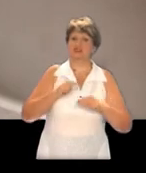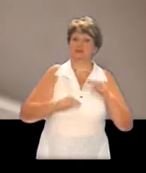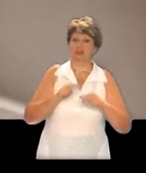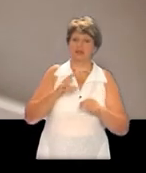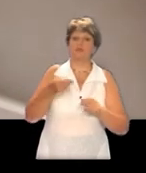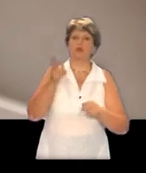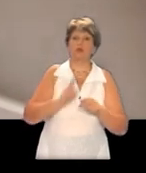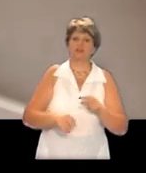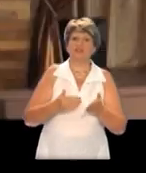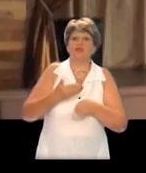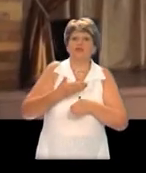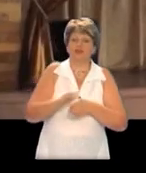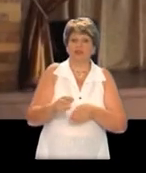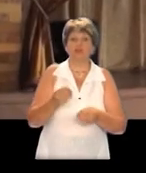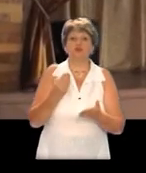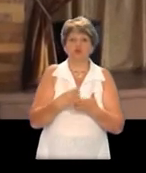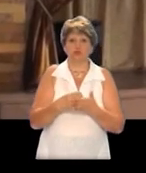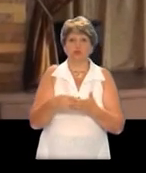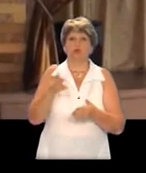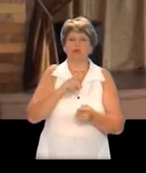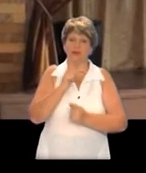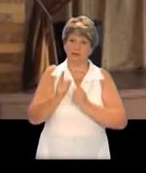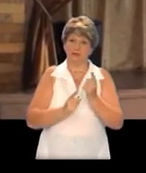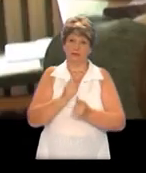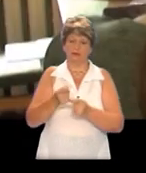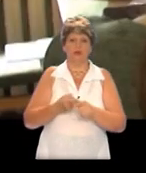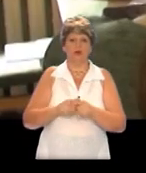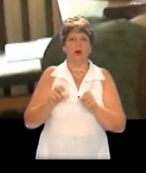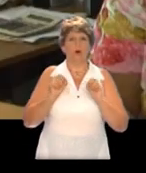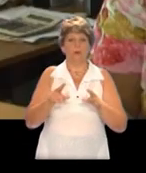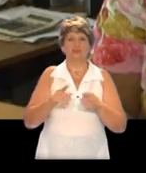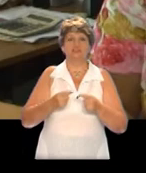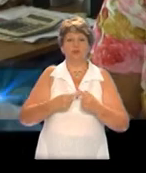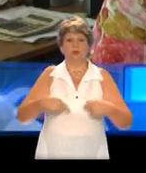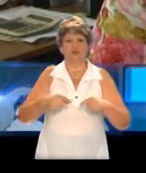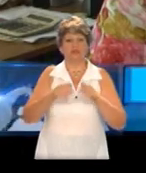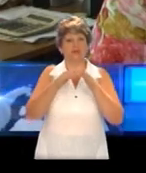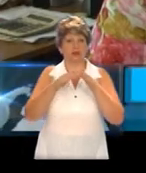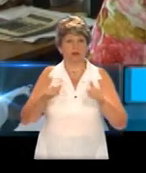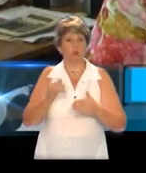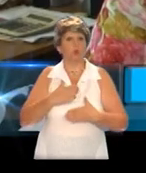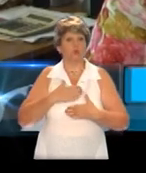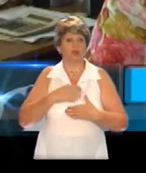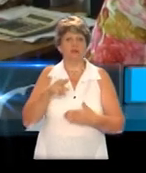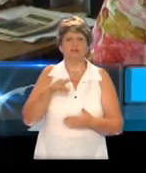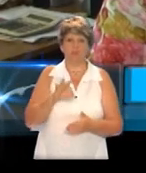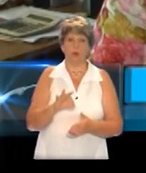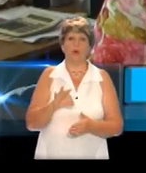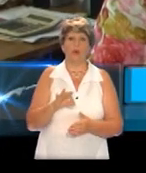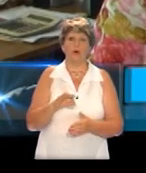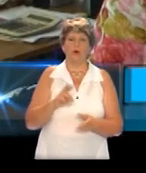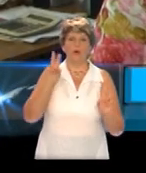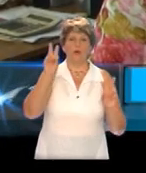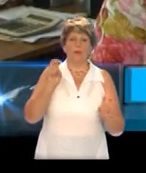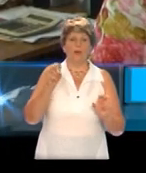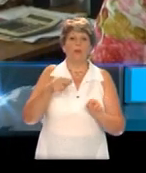І наприкінці липня виділили всю необхідну суму для реконструкції аварійної ділянки даху. У нас по Прозору пройшла